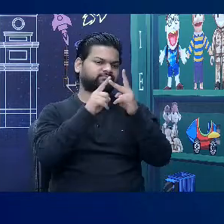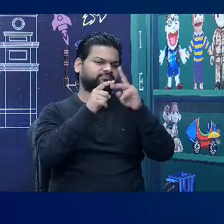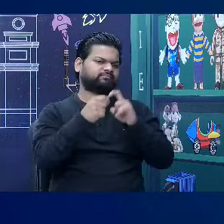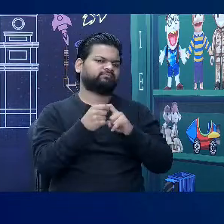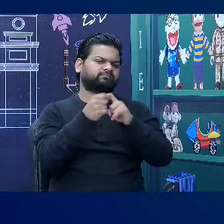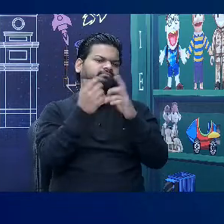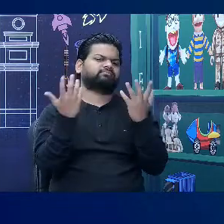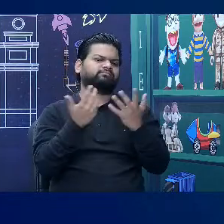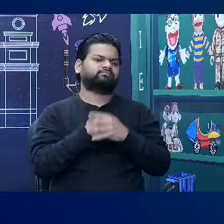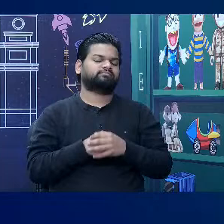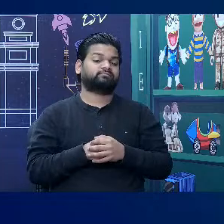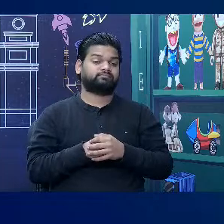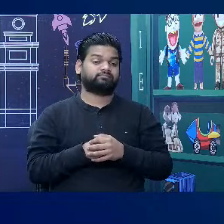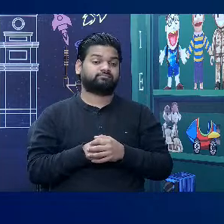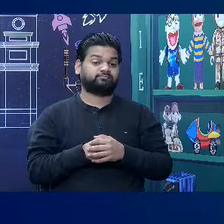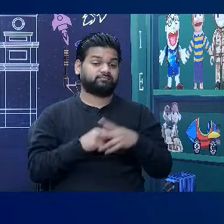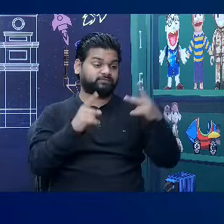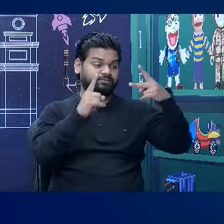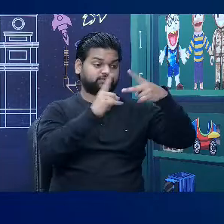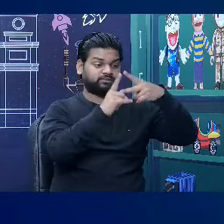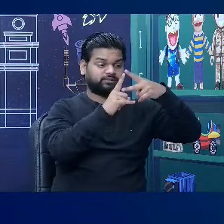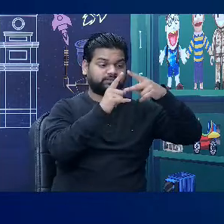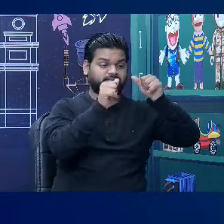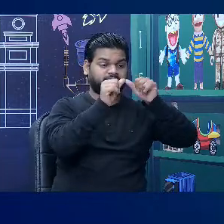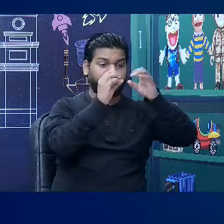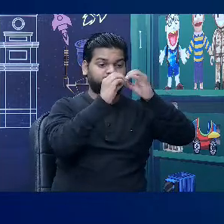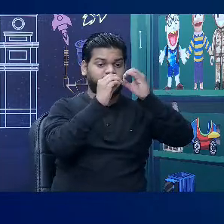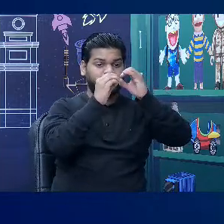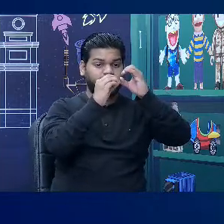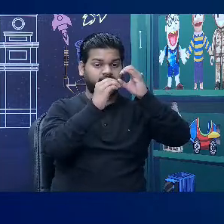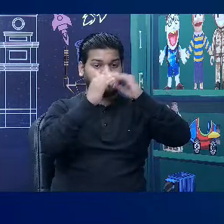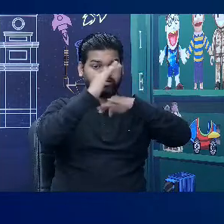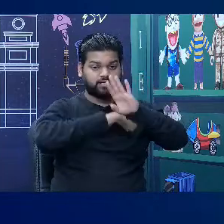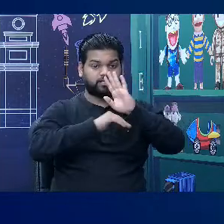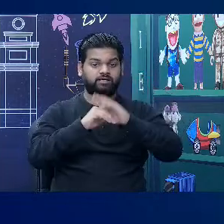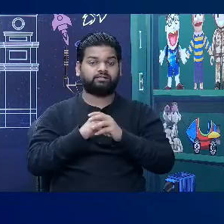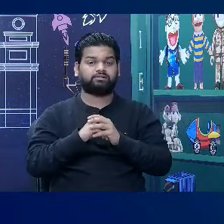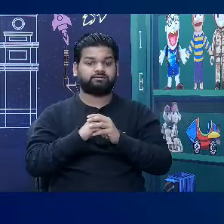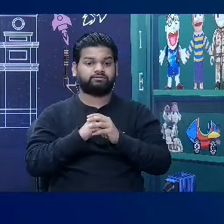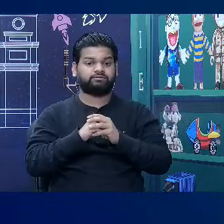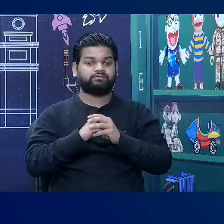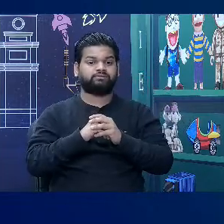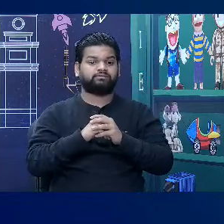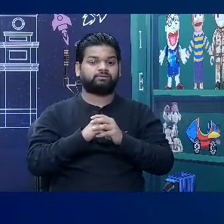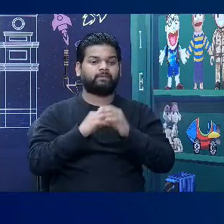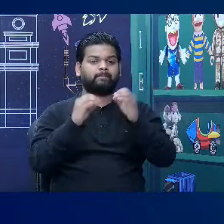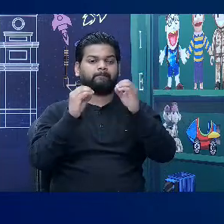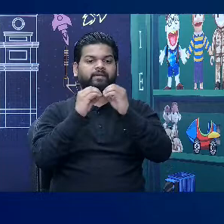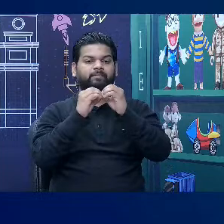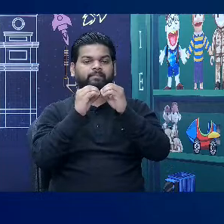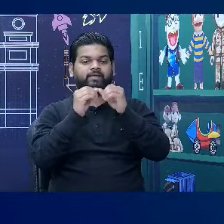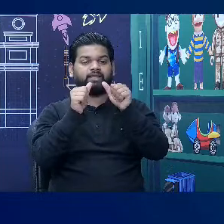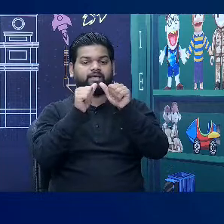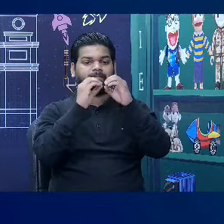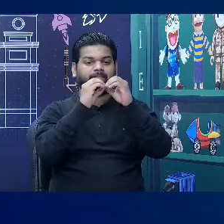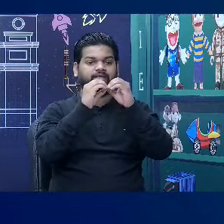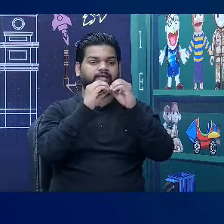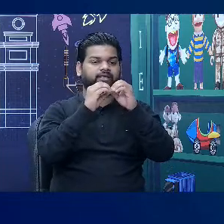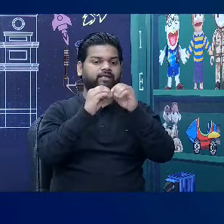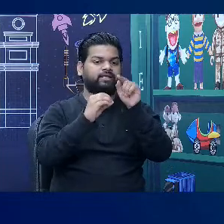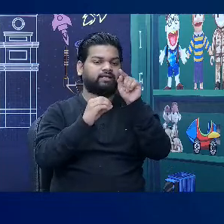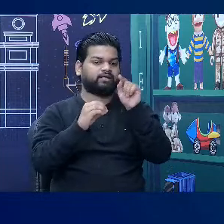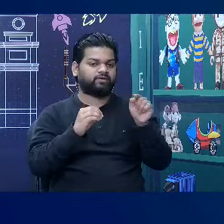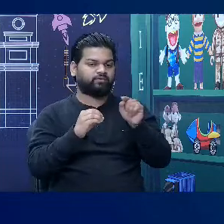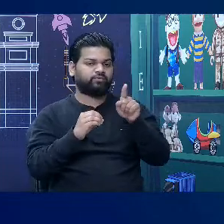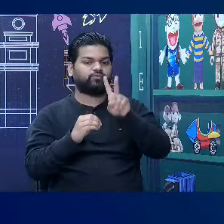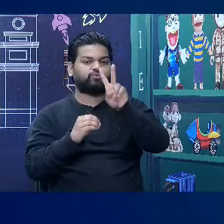देखिए, इन ट्रायंगल ABC, right angled at B, AB is given as 24 centimeters, BC